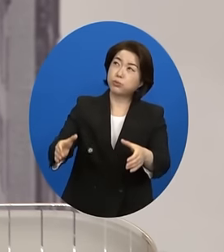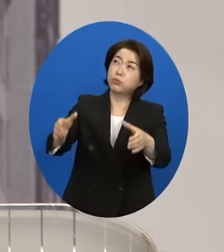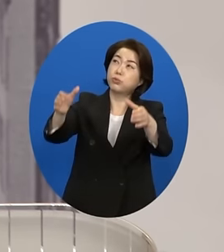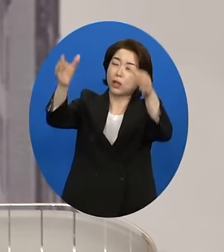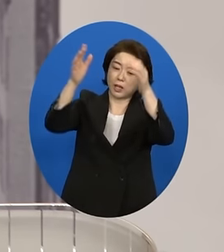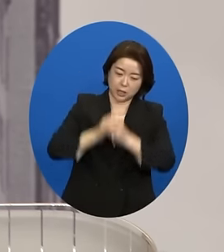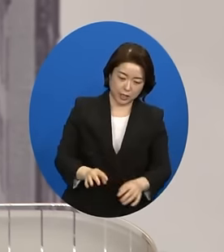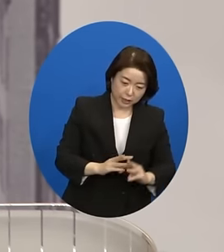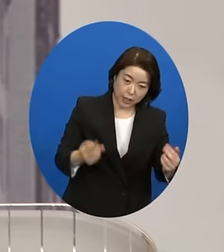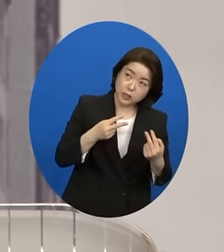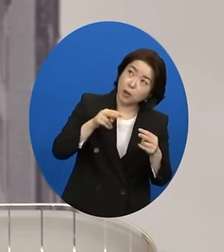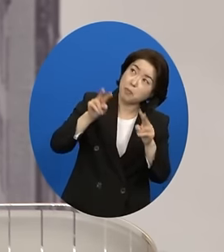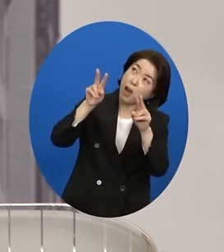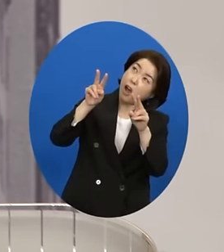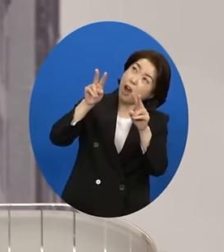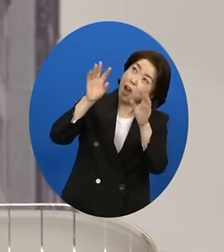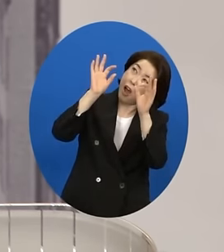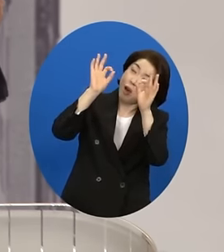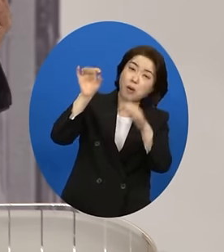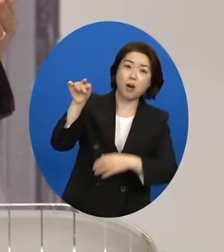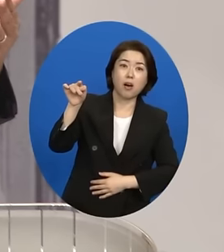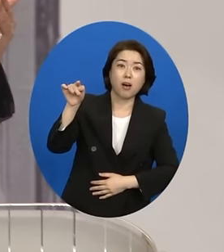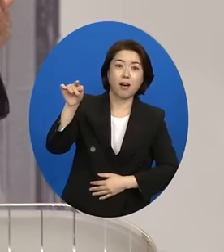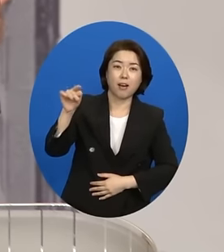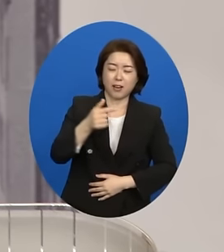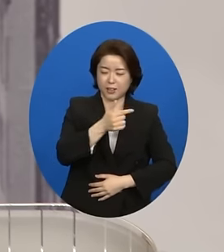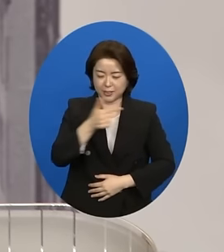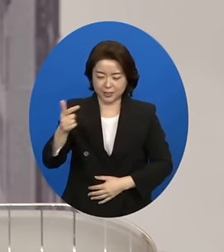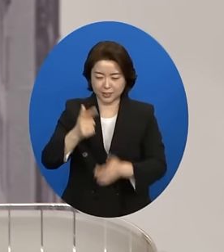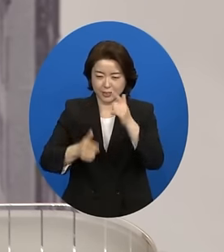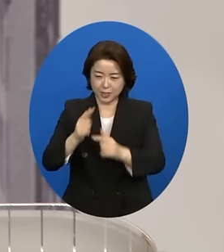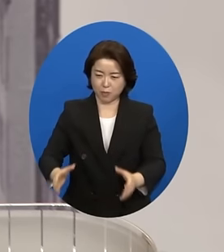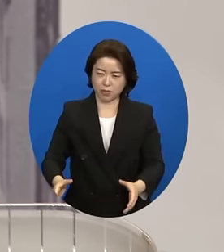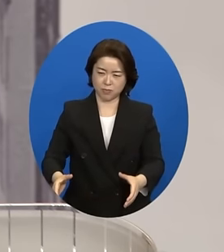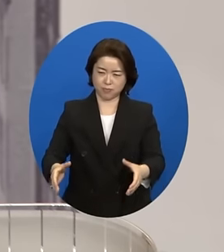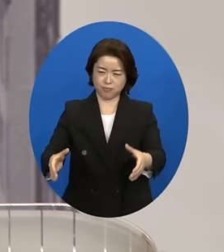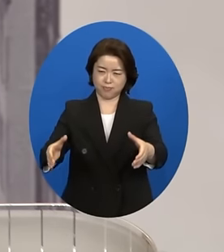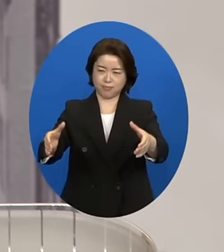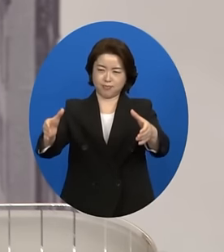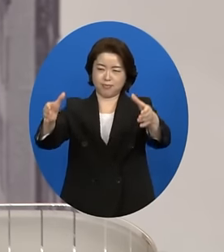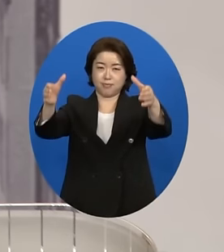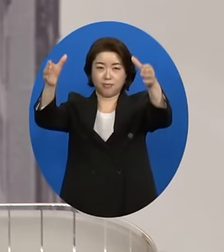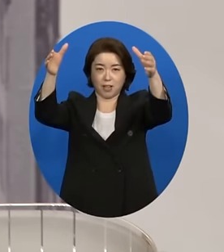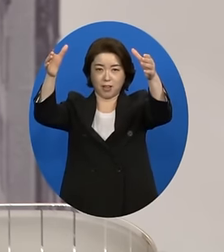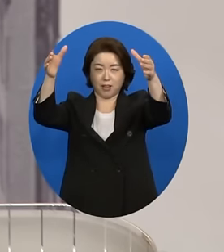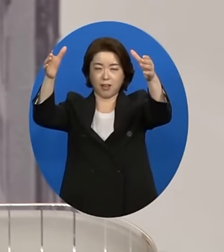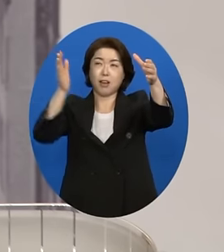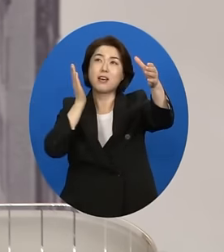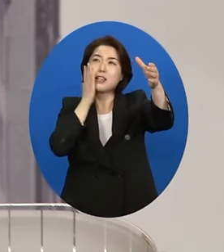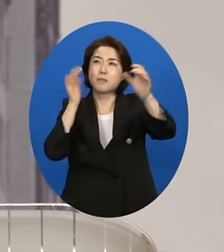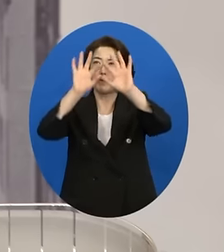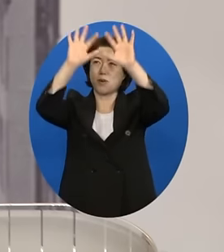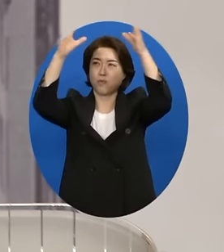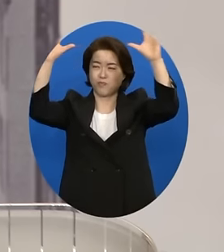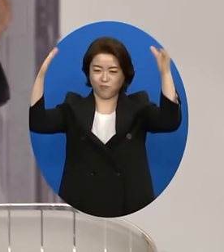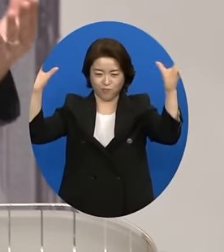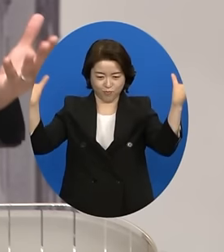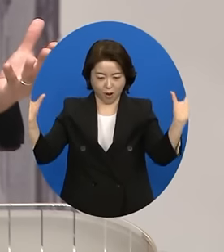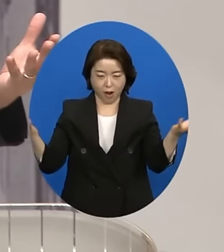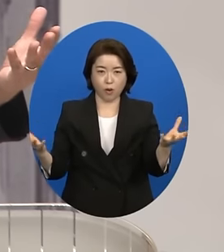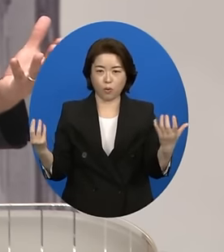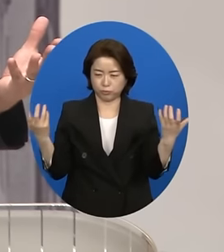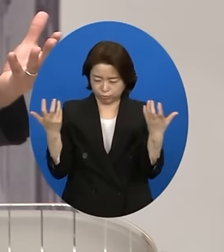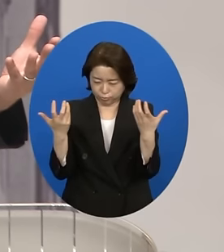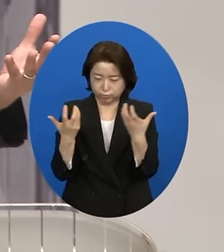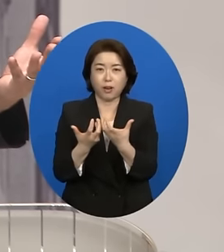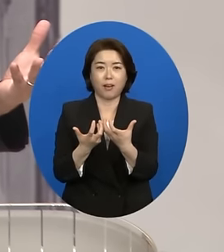봐도 나무가 보일 정도로 그렇게 커다란 나무가 보이는 겁니다. 잎이 무성하고 열매가 풍성해서